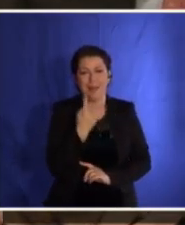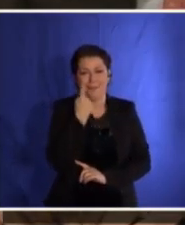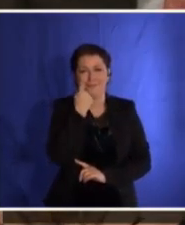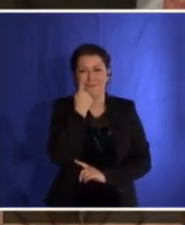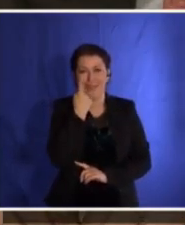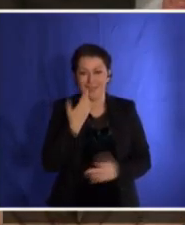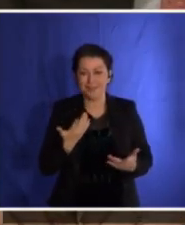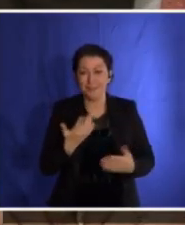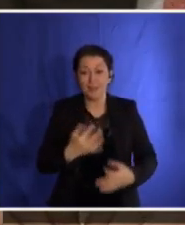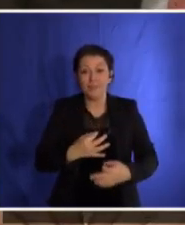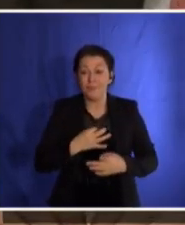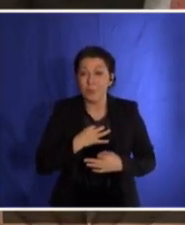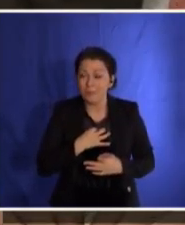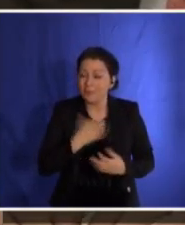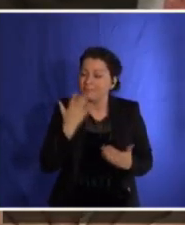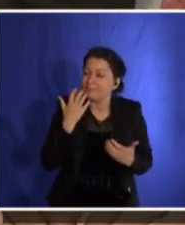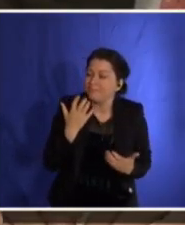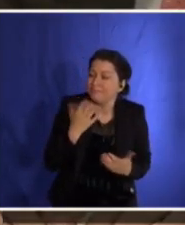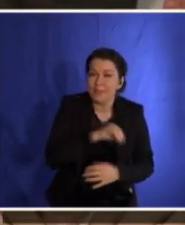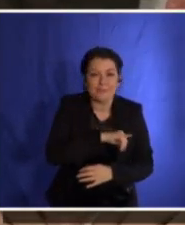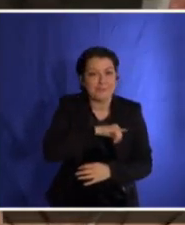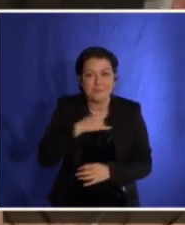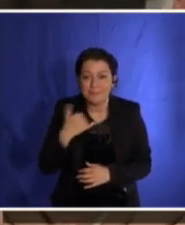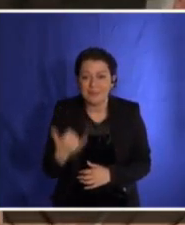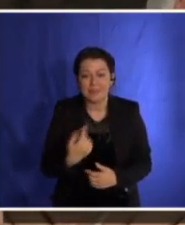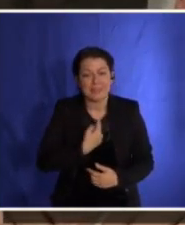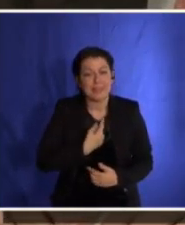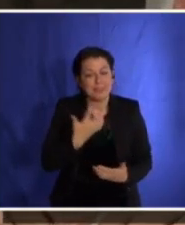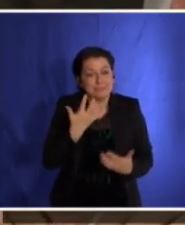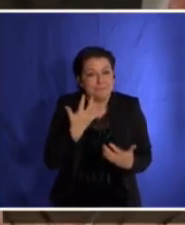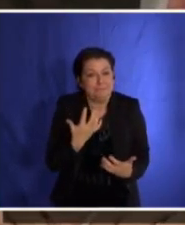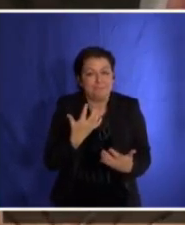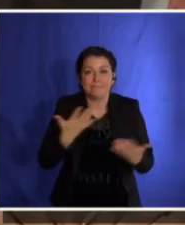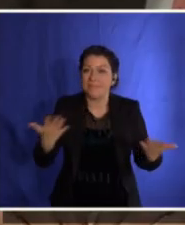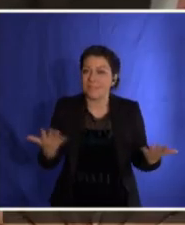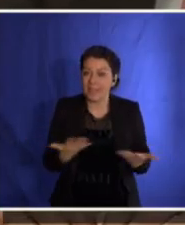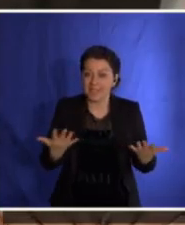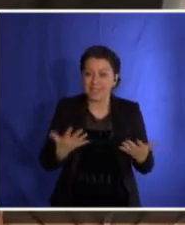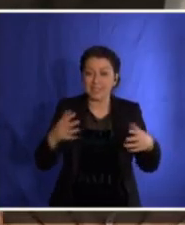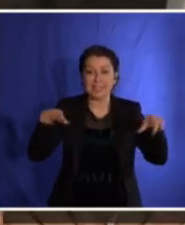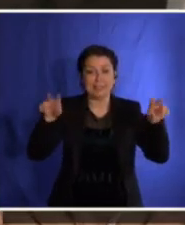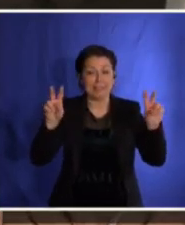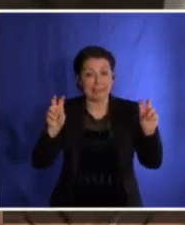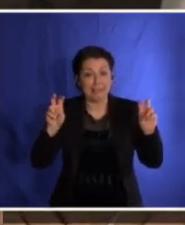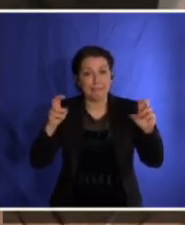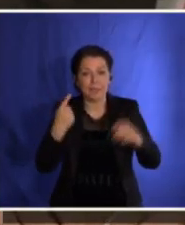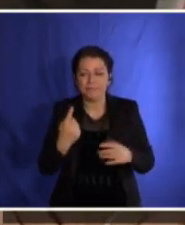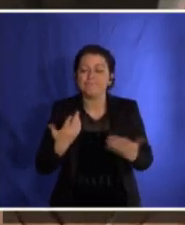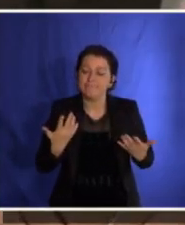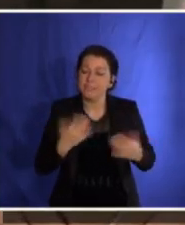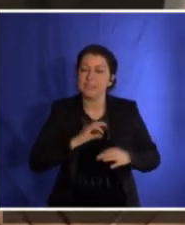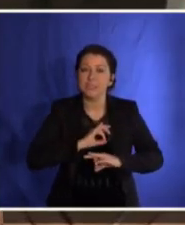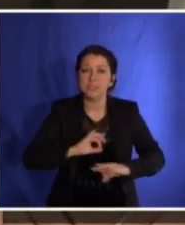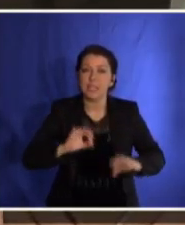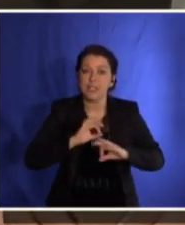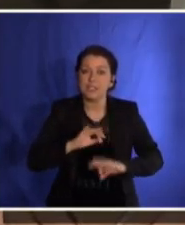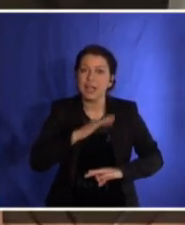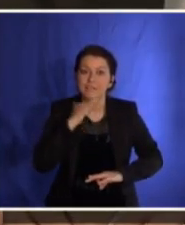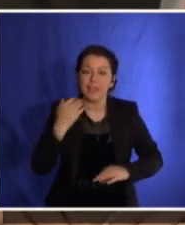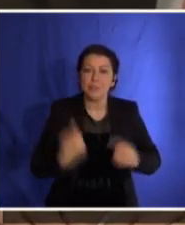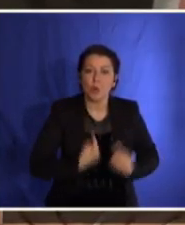mich immer fasziniert hat an ihr und bis heute fasziniert, ist das Thema, sie ist enorm motivierend.